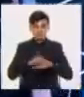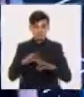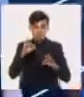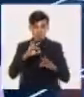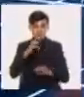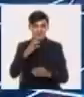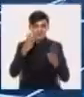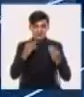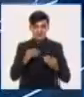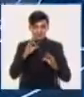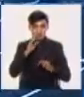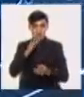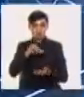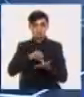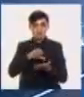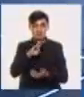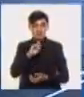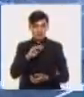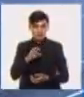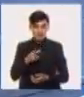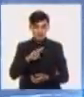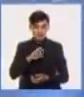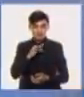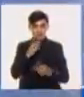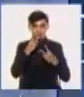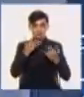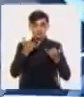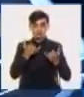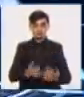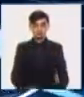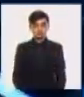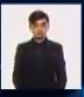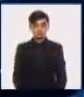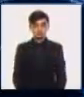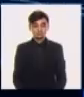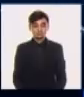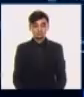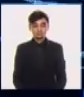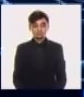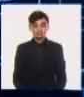событиях среды корреспондент Информбюро я Наталья Райм. И смотрите сегодня.